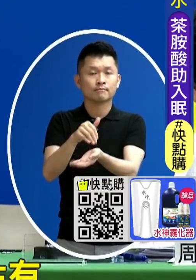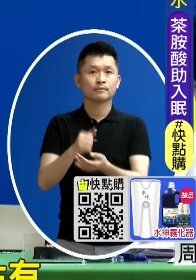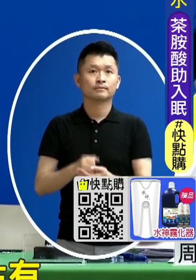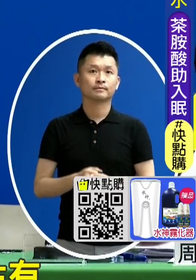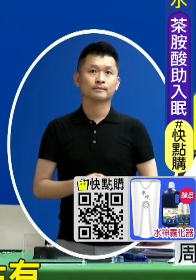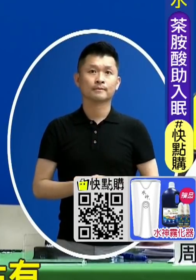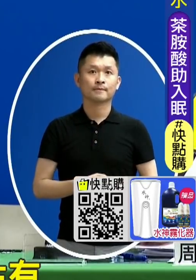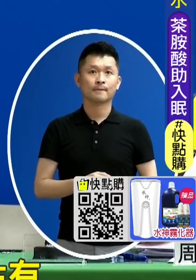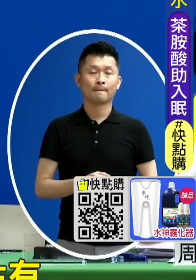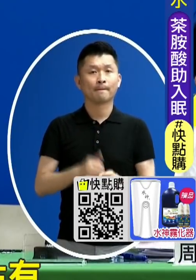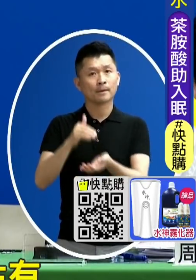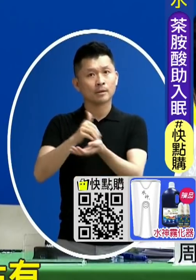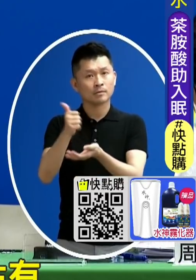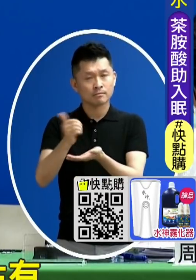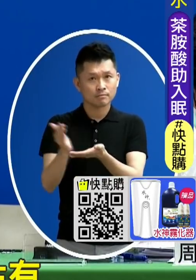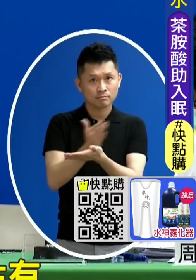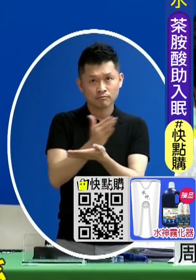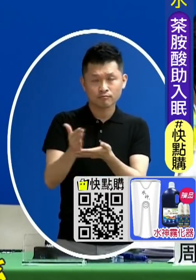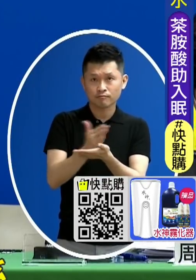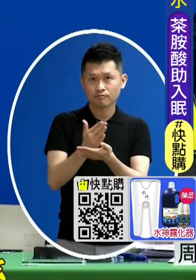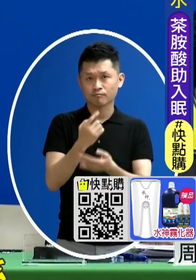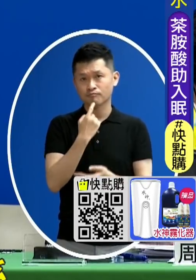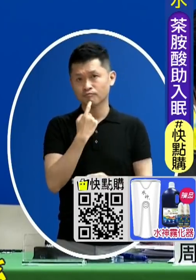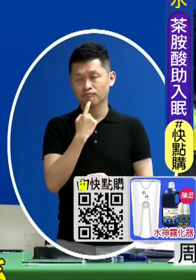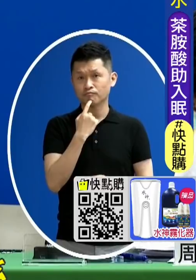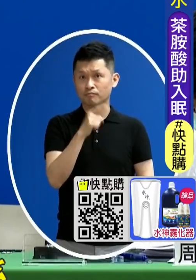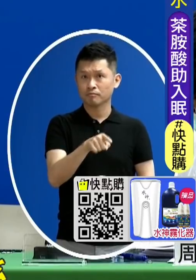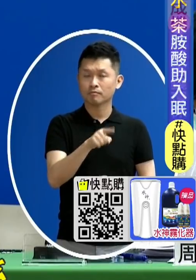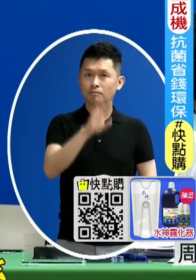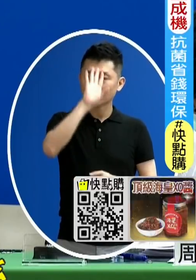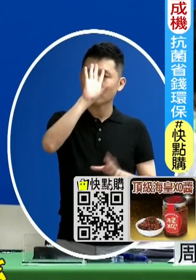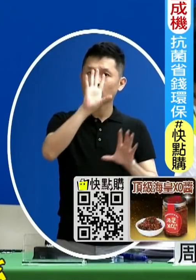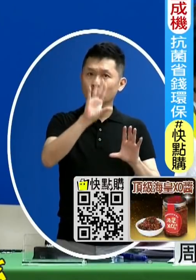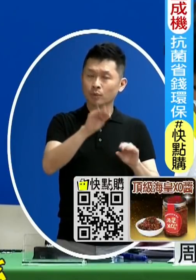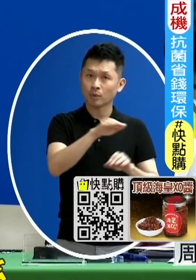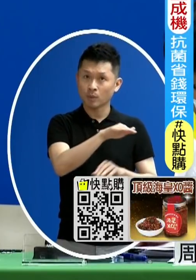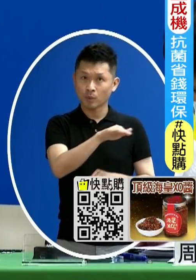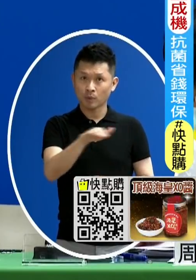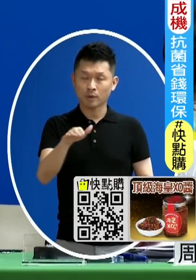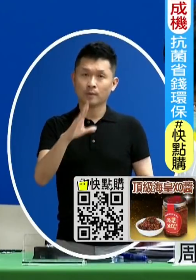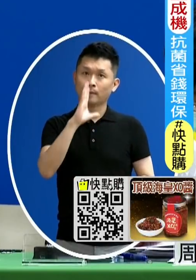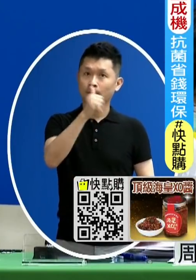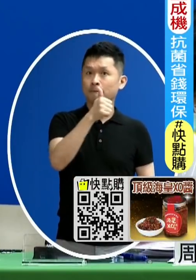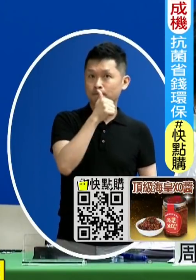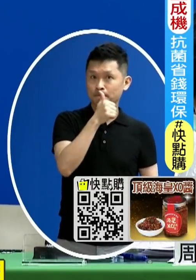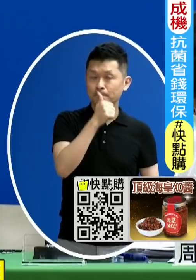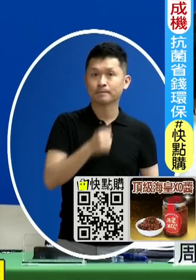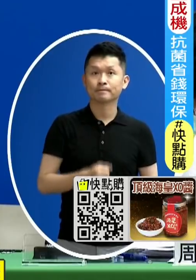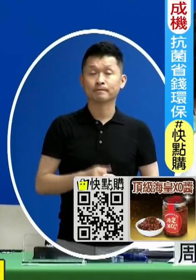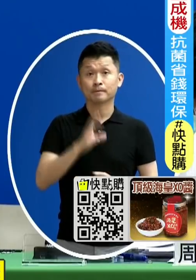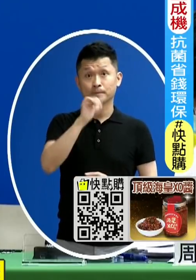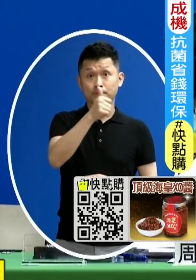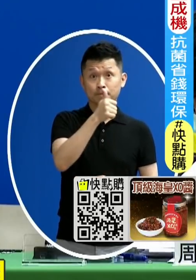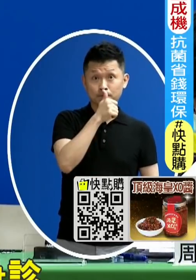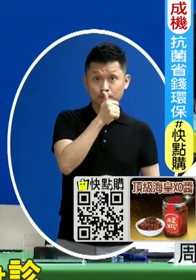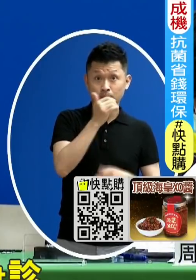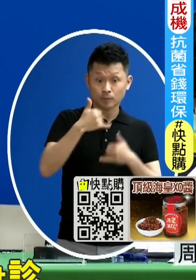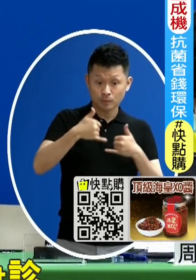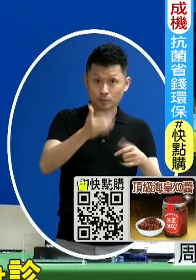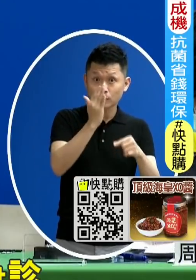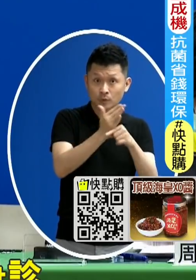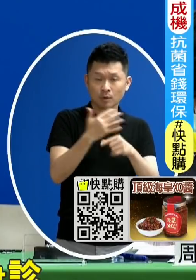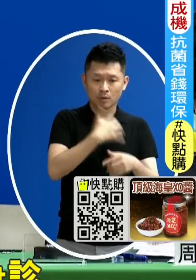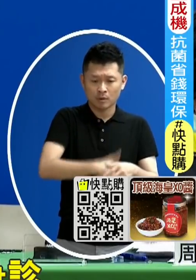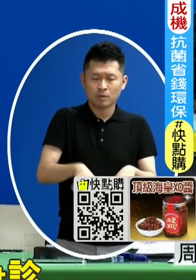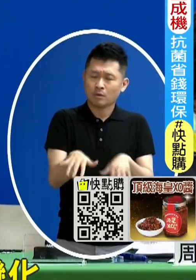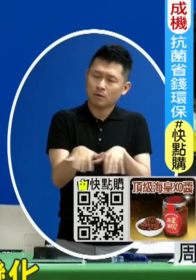是因为医生评估说有这个病况稳定的关系，所以返家，但是返家途中又出现了全身的